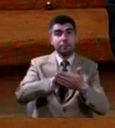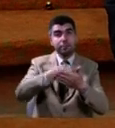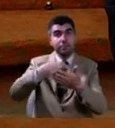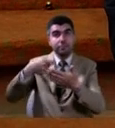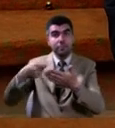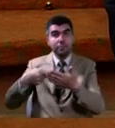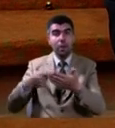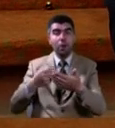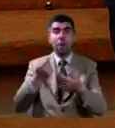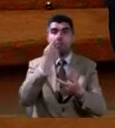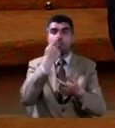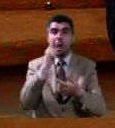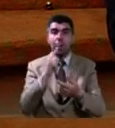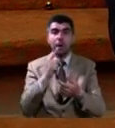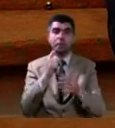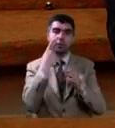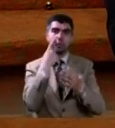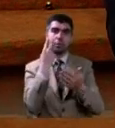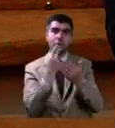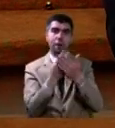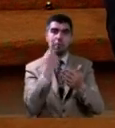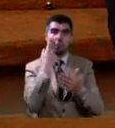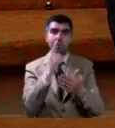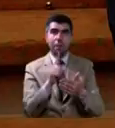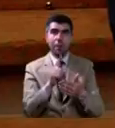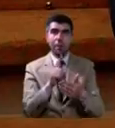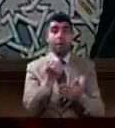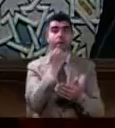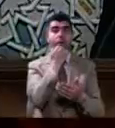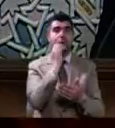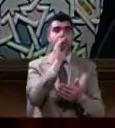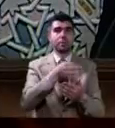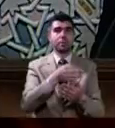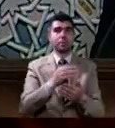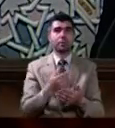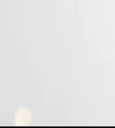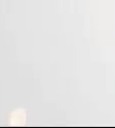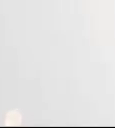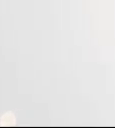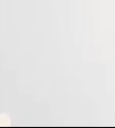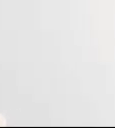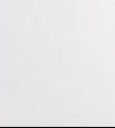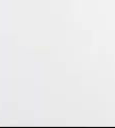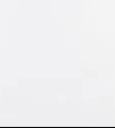طائلة عدم القبول عناوينهم الإلكترونية. أكثر من ذلك الآن نحن بصدد. شكرا سيد الوزير.